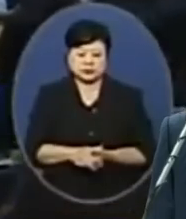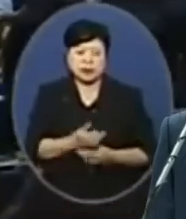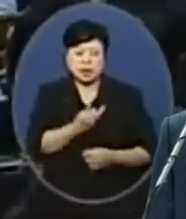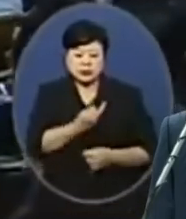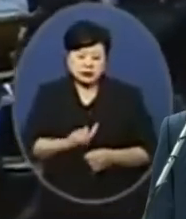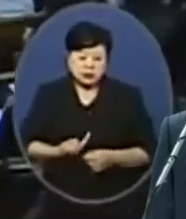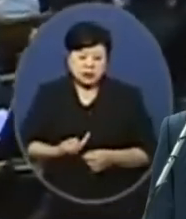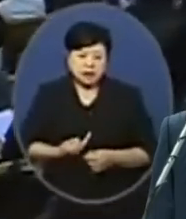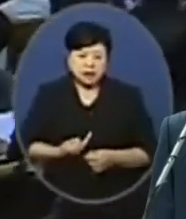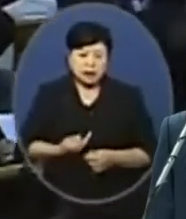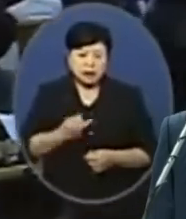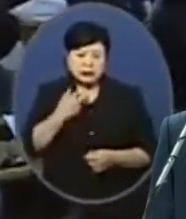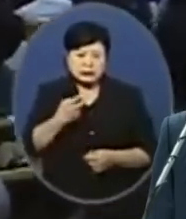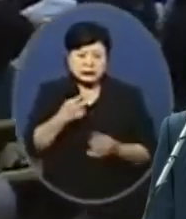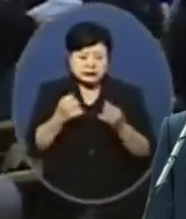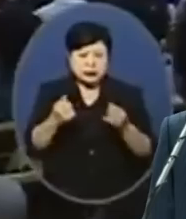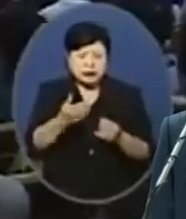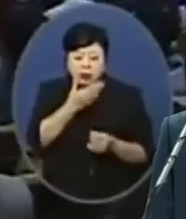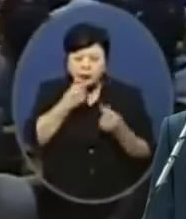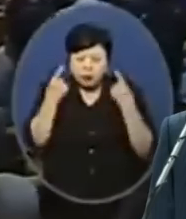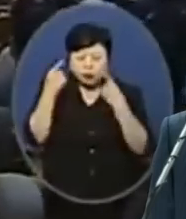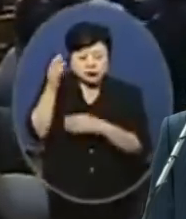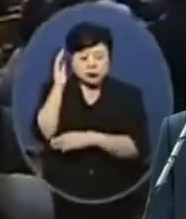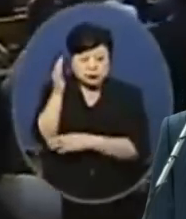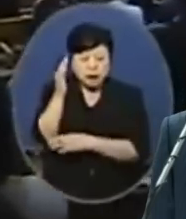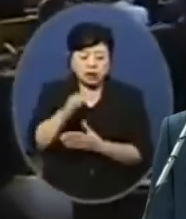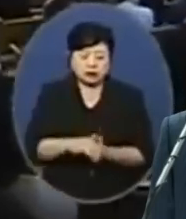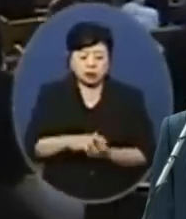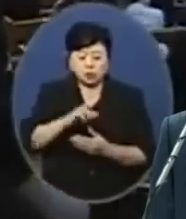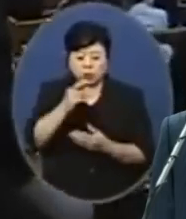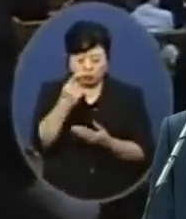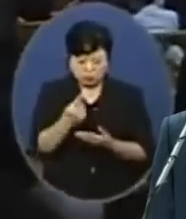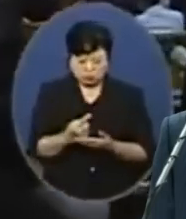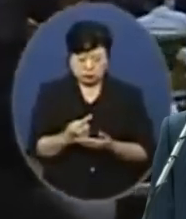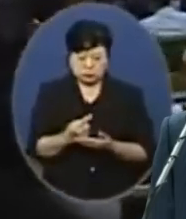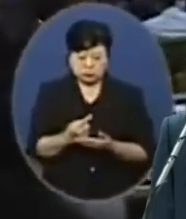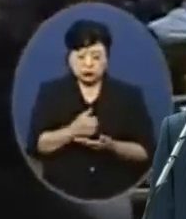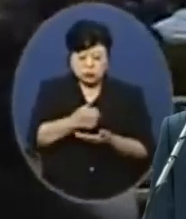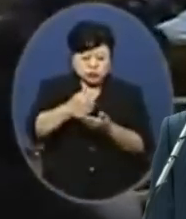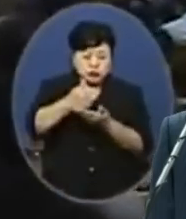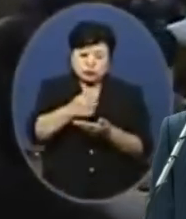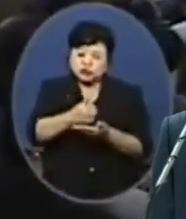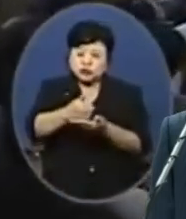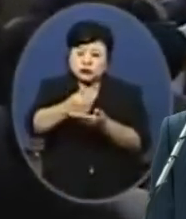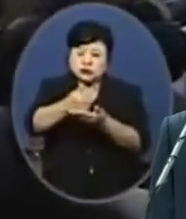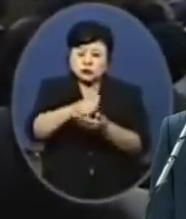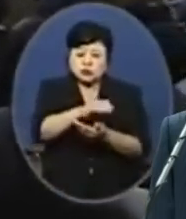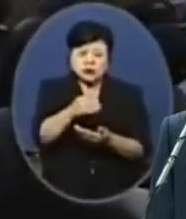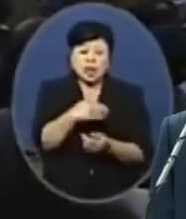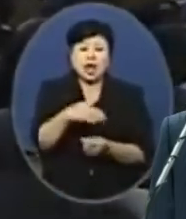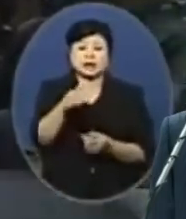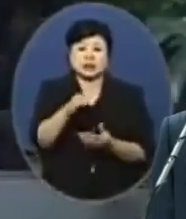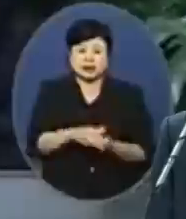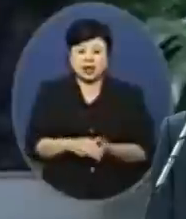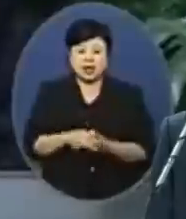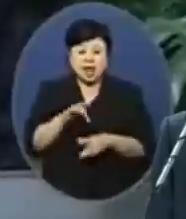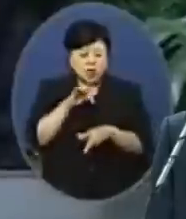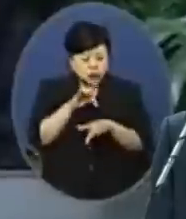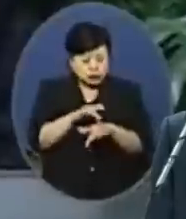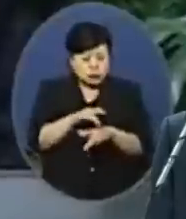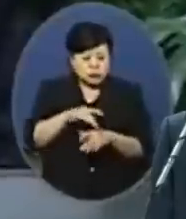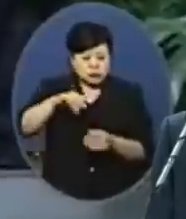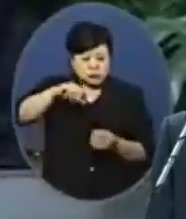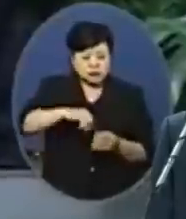제자들이 70명이 나와서 복음을 전가하고 돌아와서 주님 주님 우리가 가니까 귀신 들린